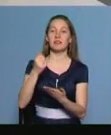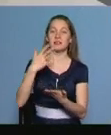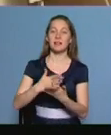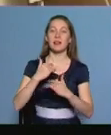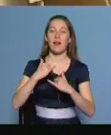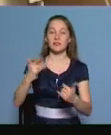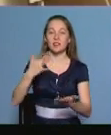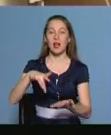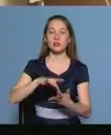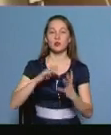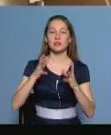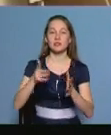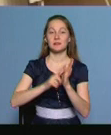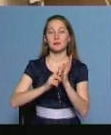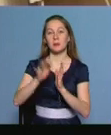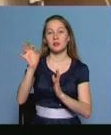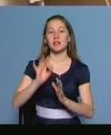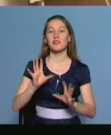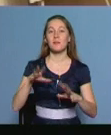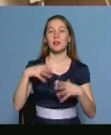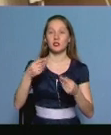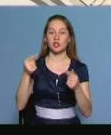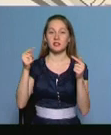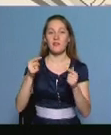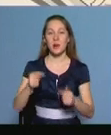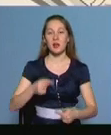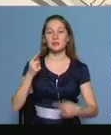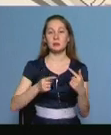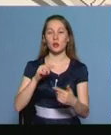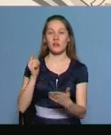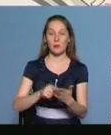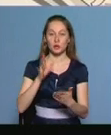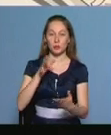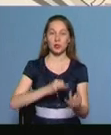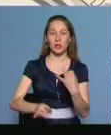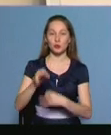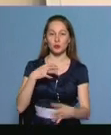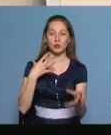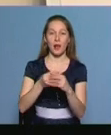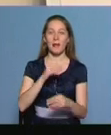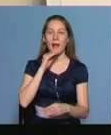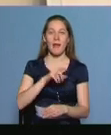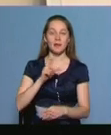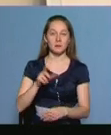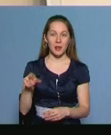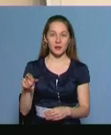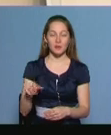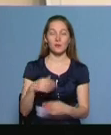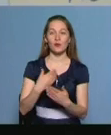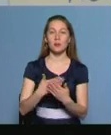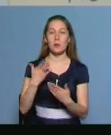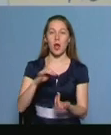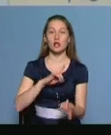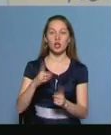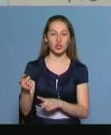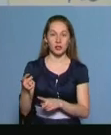среды. 70% предложений совпали, спорные вопросы будут обсуждать вместе с экспертами. Вот, например, жарить шашлыки.